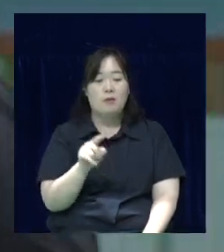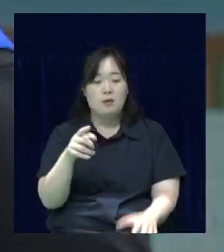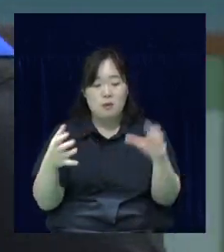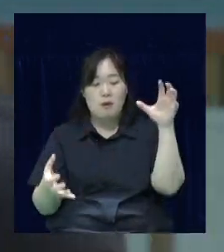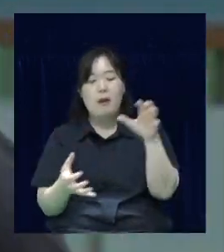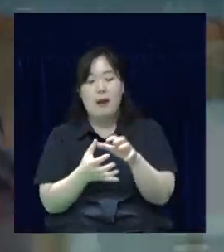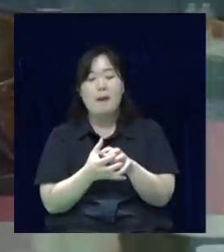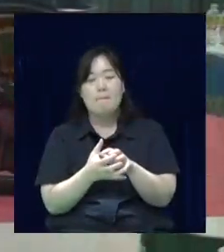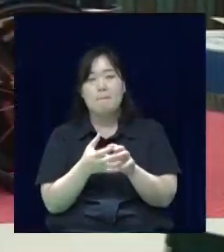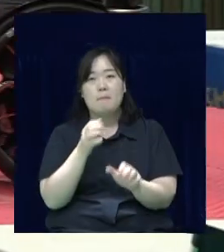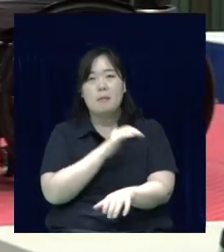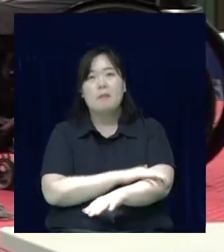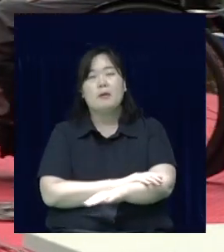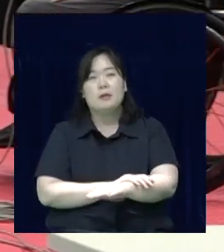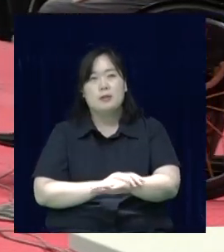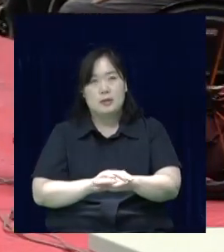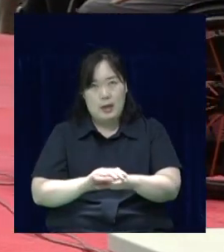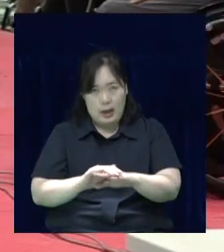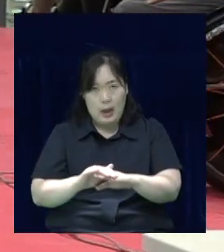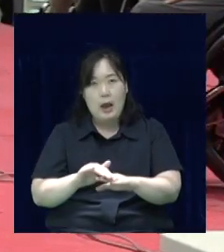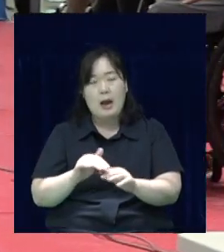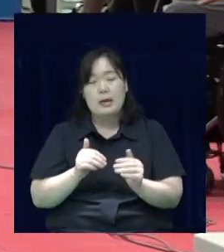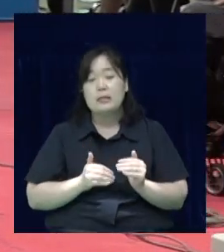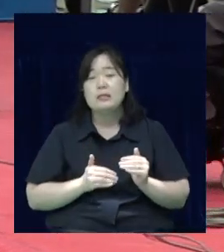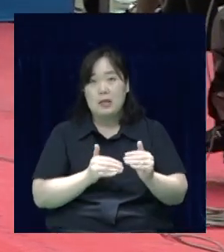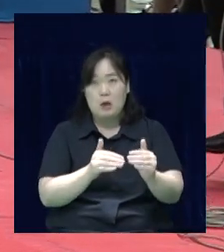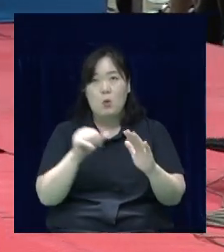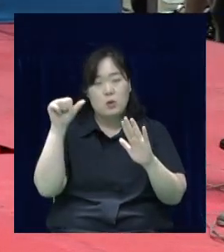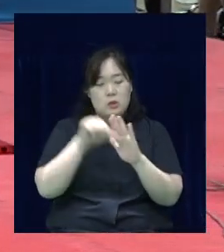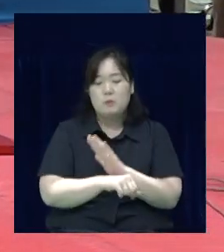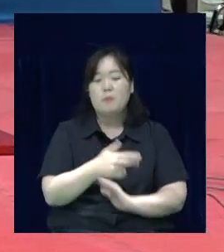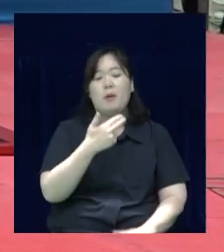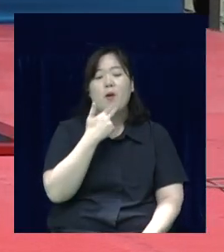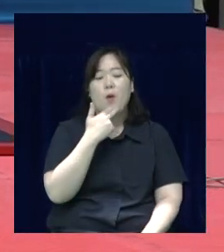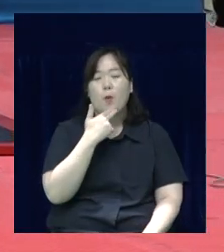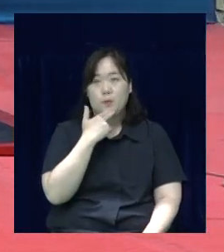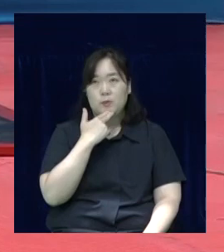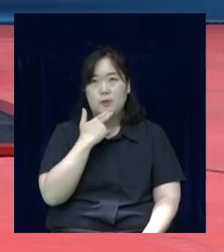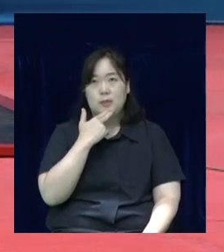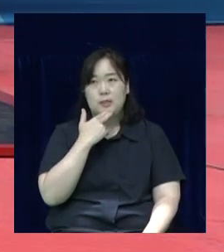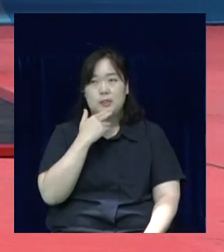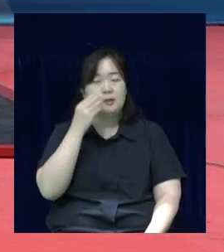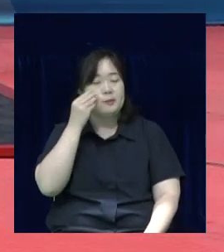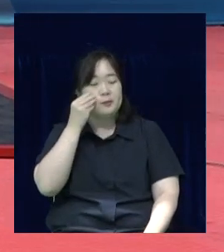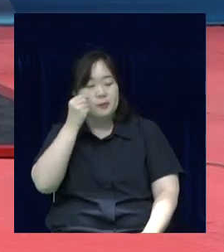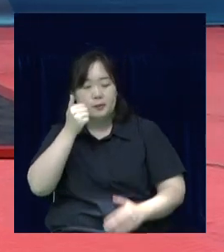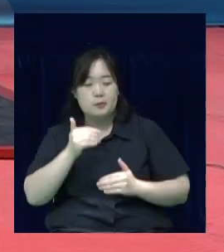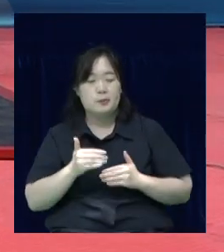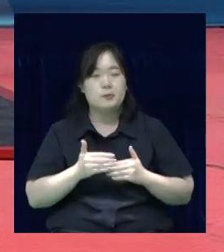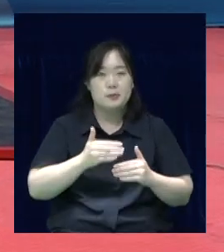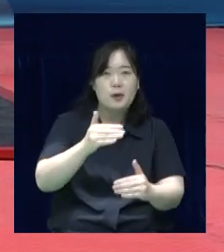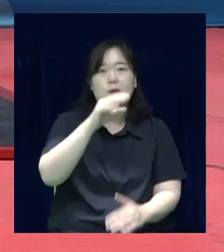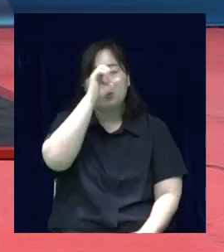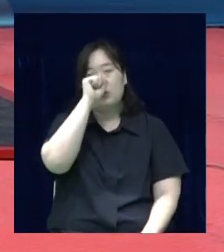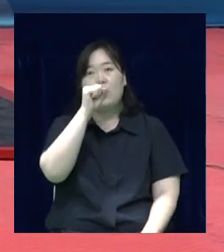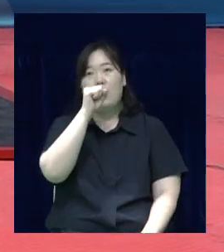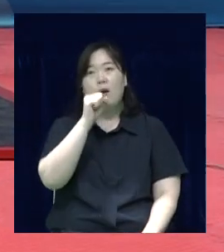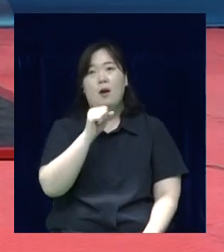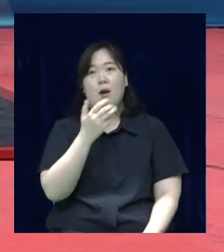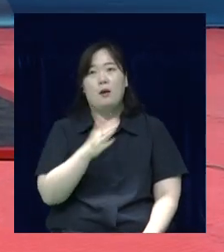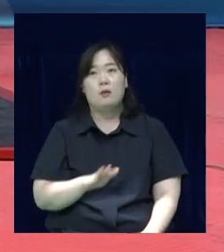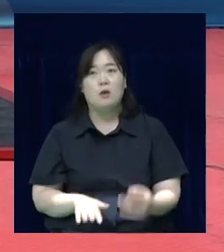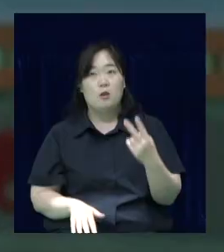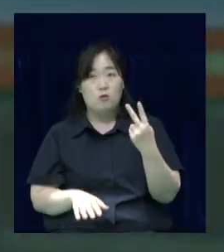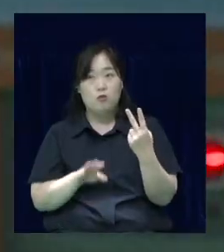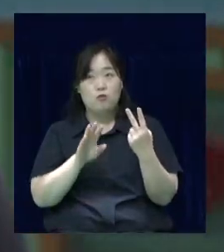그래서 실패가 없을수록 선수가 경기를 잘하고 그것을 통해서 우수한 좋은 기록을 가질 수 있는 거거든요. 네. 그래서 지금 보면 두 번 다